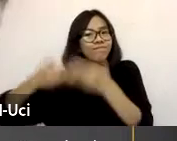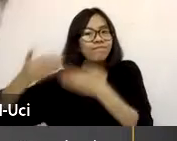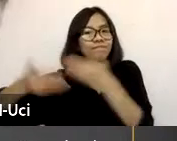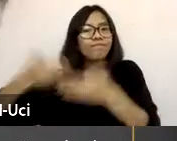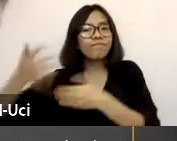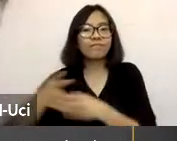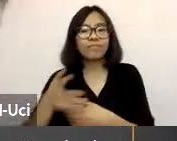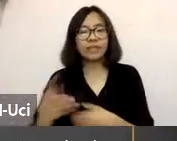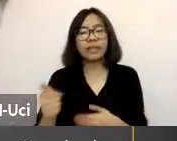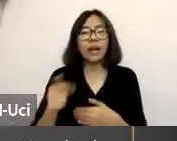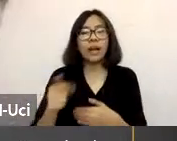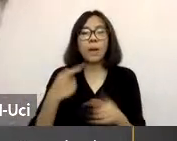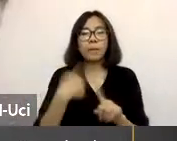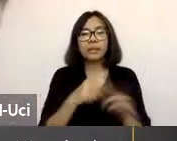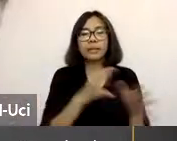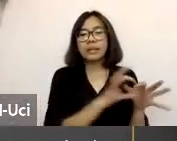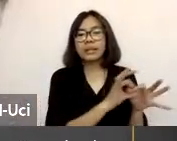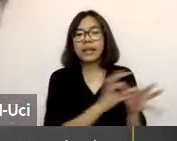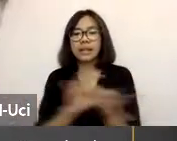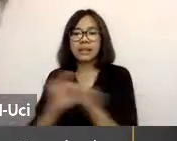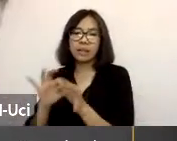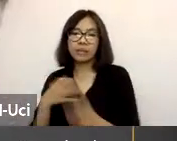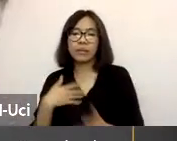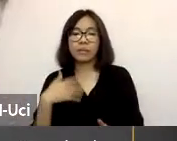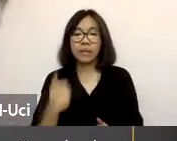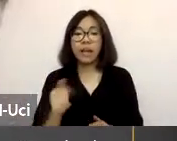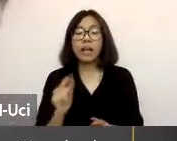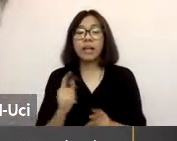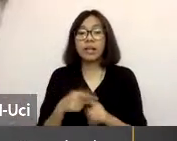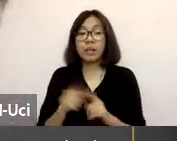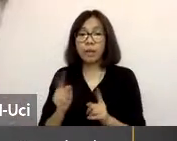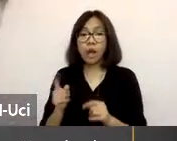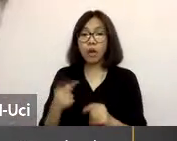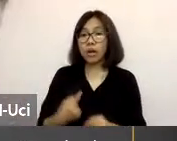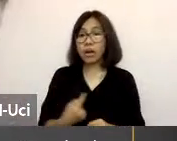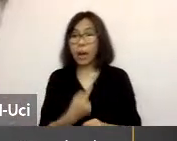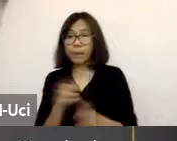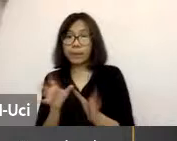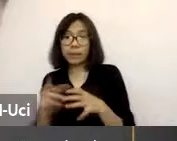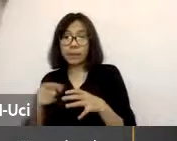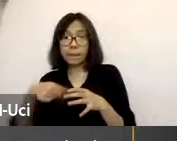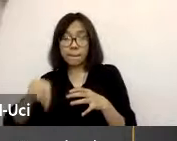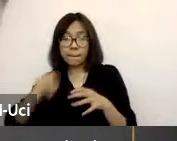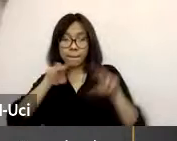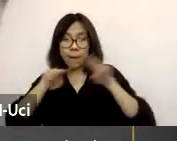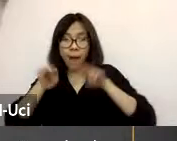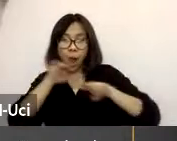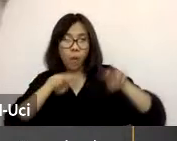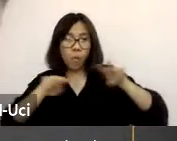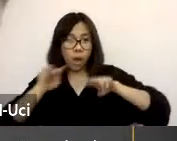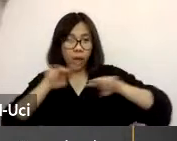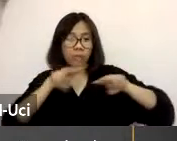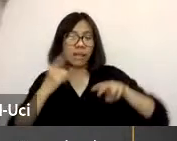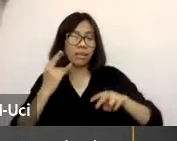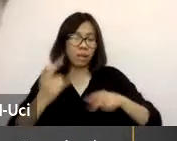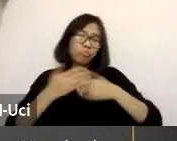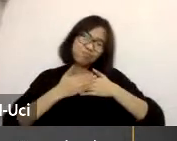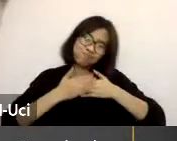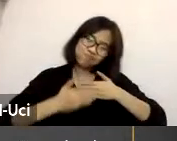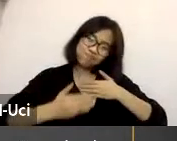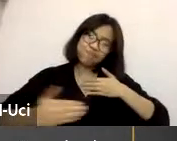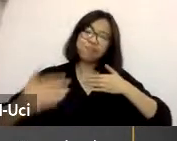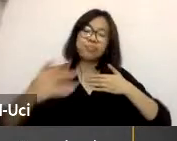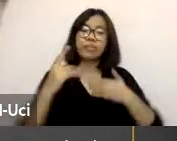kerjanya kerjasamanya tapi dari sisi kami dari pengawasan juga ini akan terus kita lakukan termasuk juga